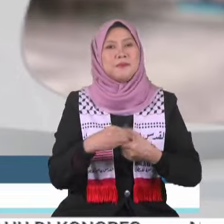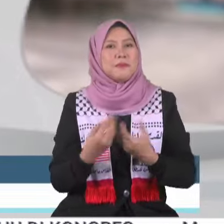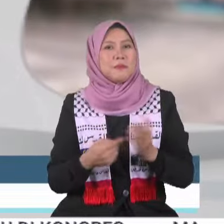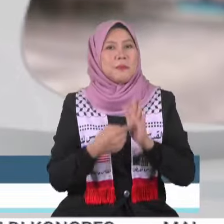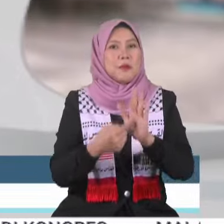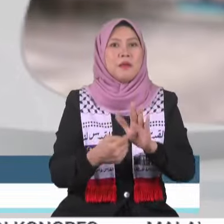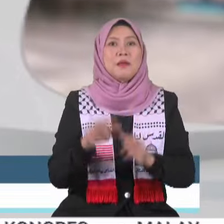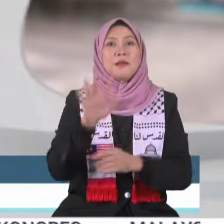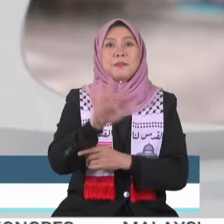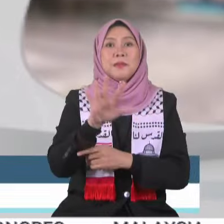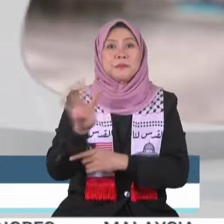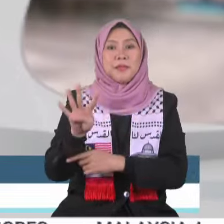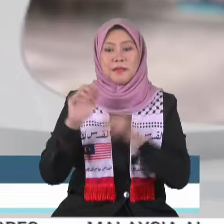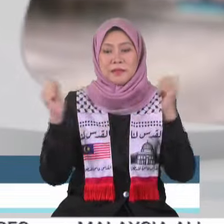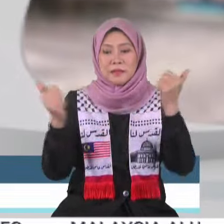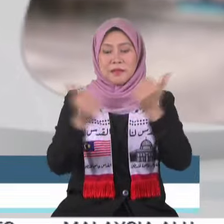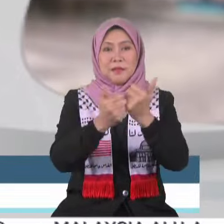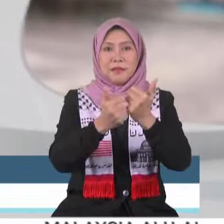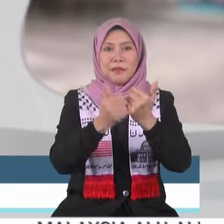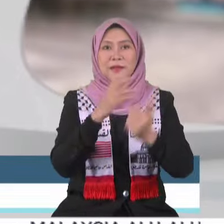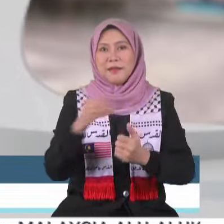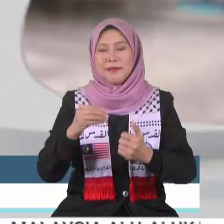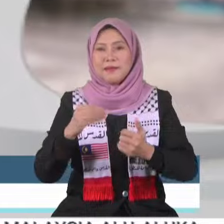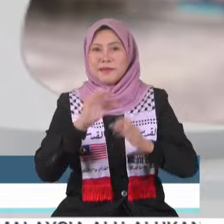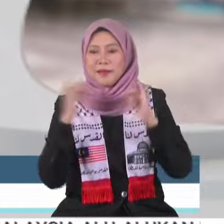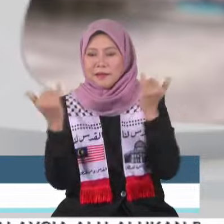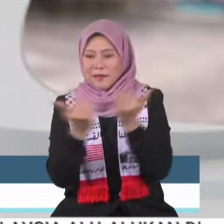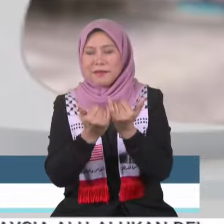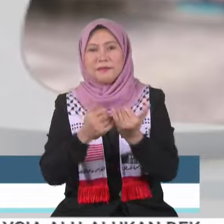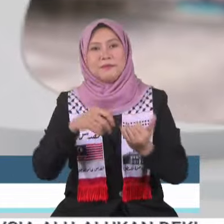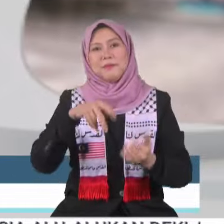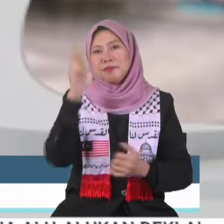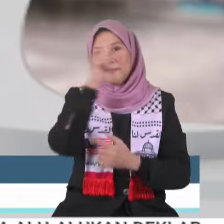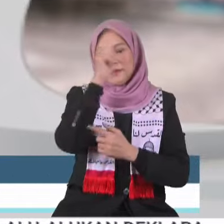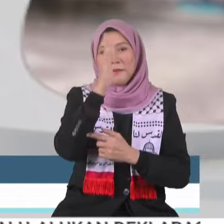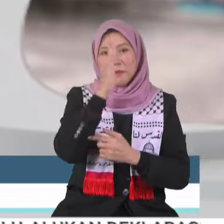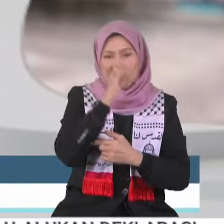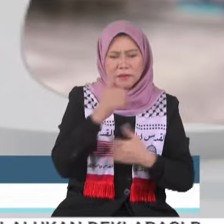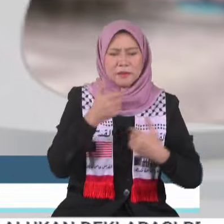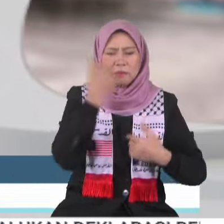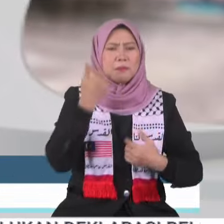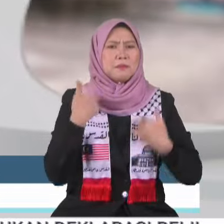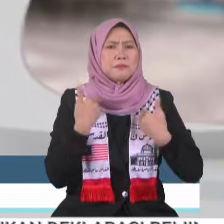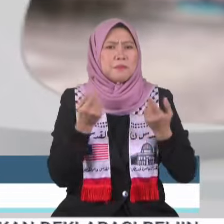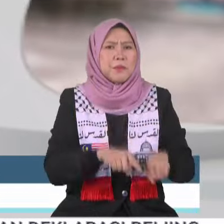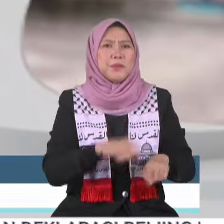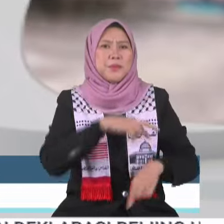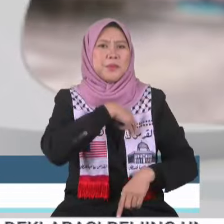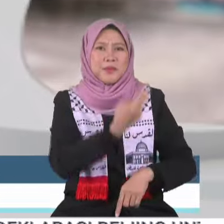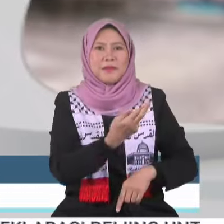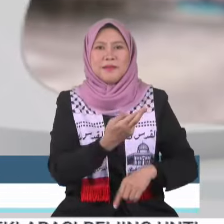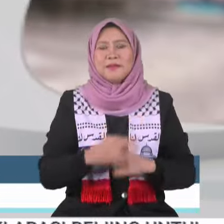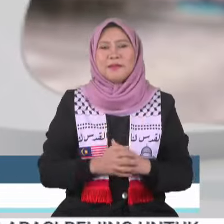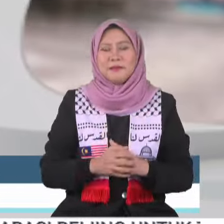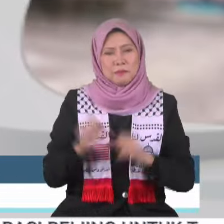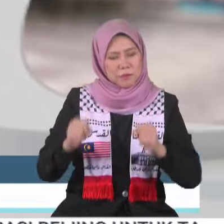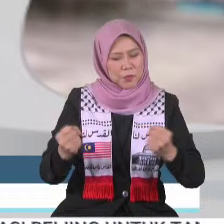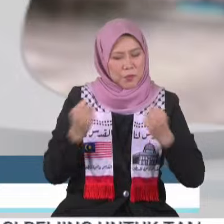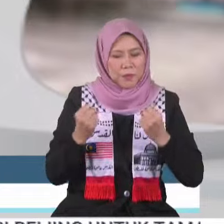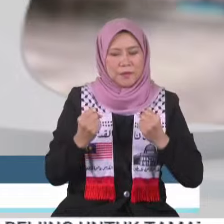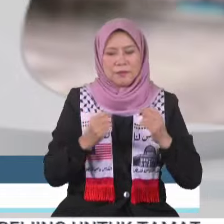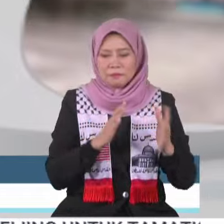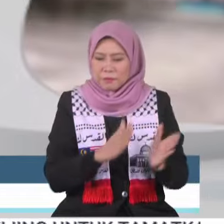prestasi 54 agensi dan anak syarikat milik Kerajaan Negeri Melaka yang mengalami kerugian. Langkah itu penting dalam memperkukuh